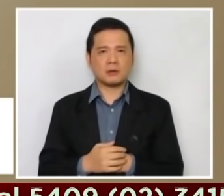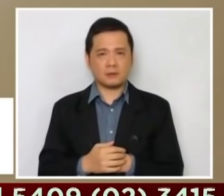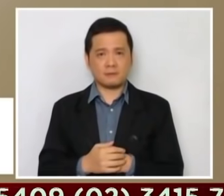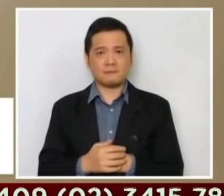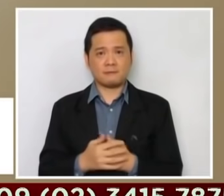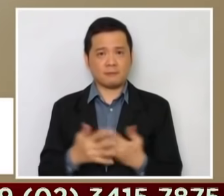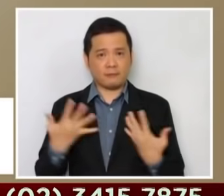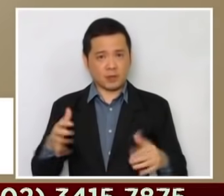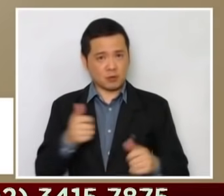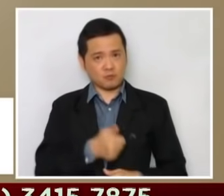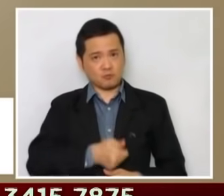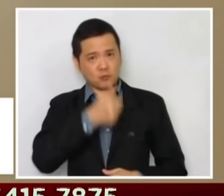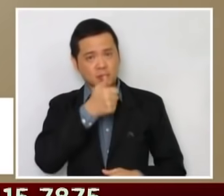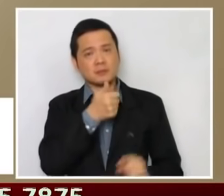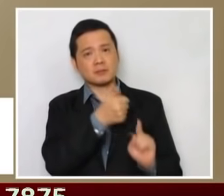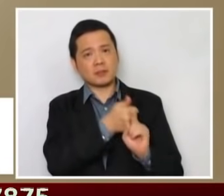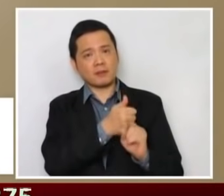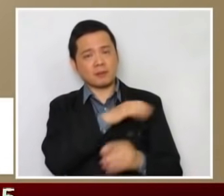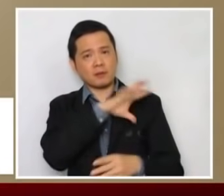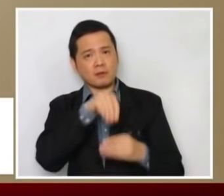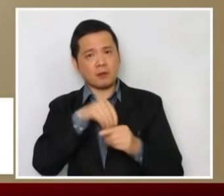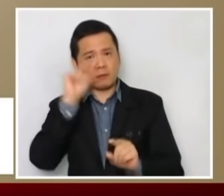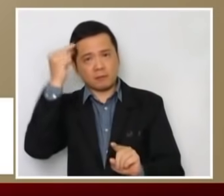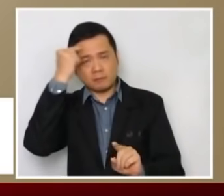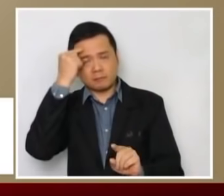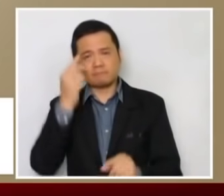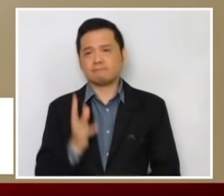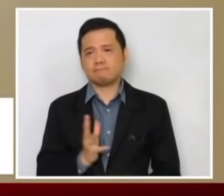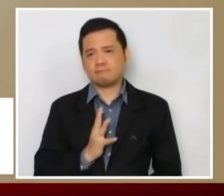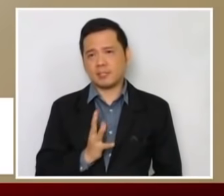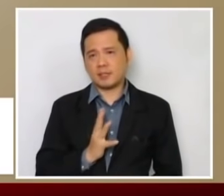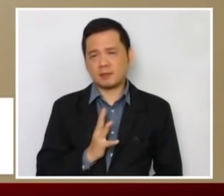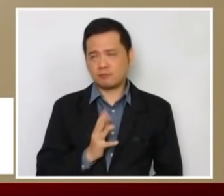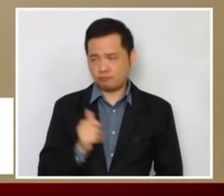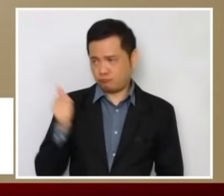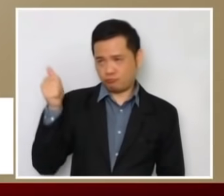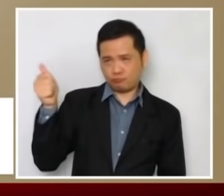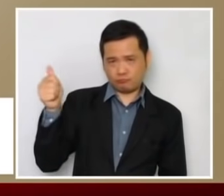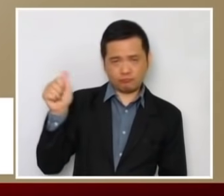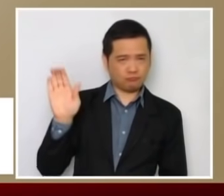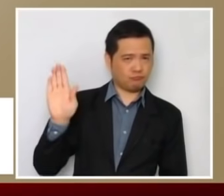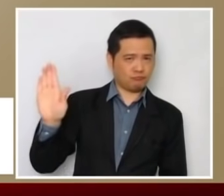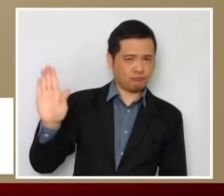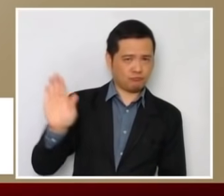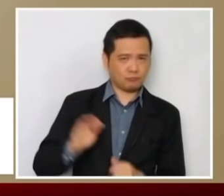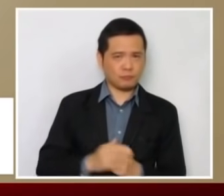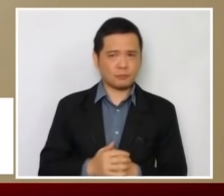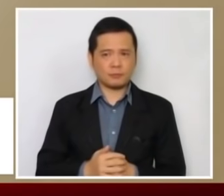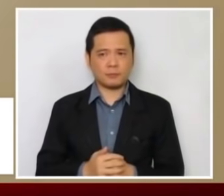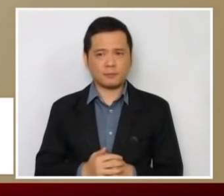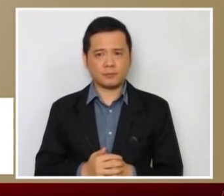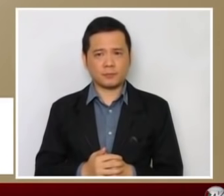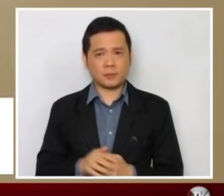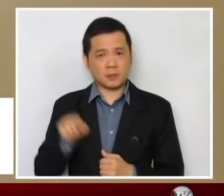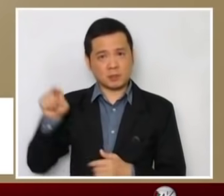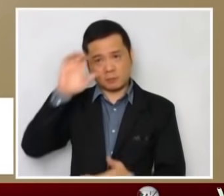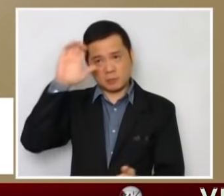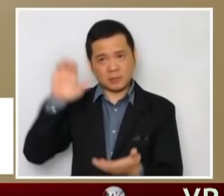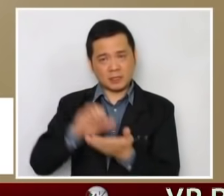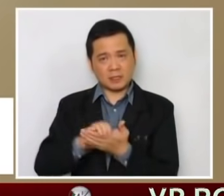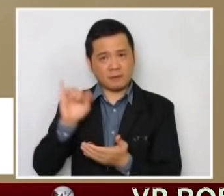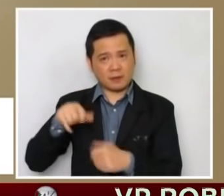they were part of the administration. And I don't blame them because that's what they believe that time.